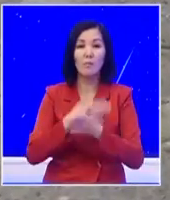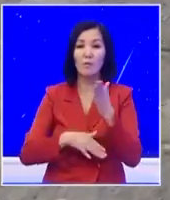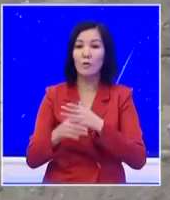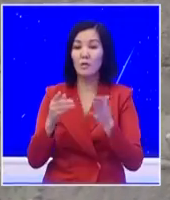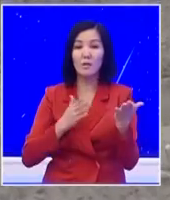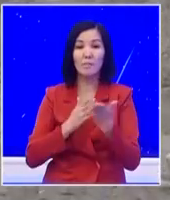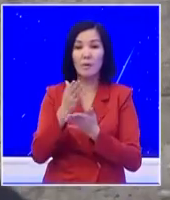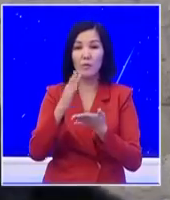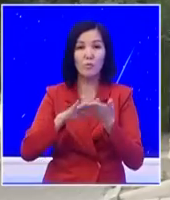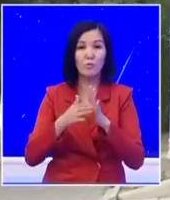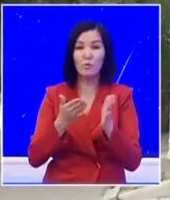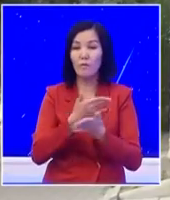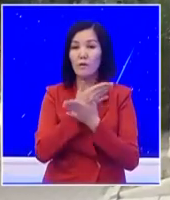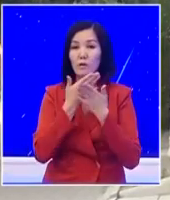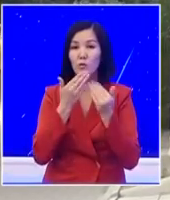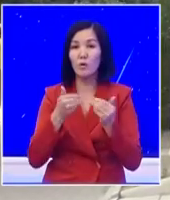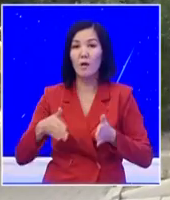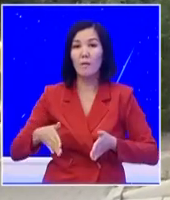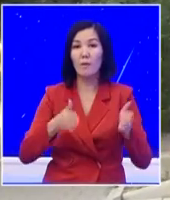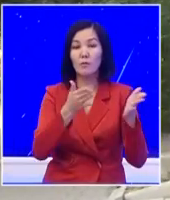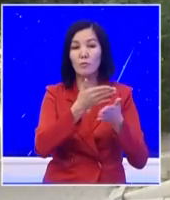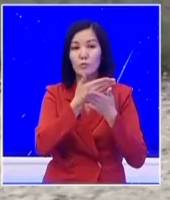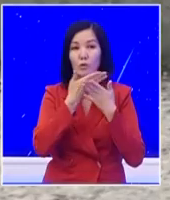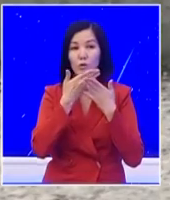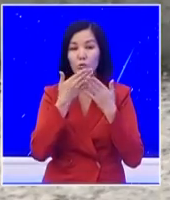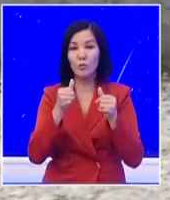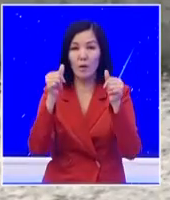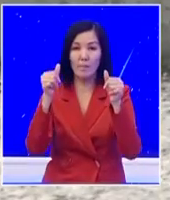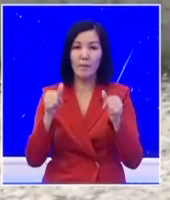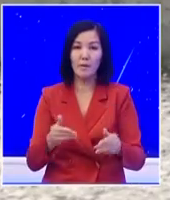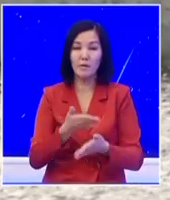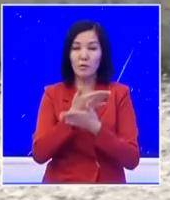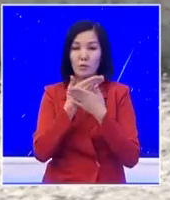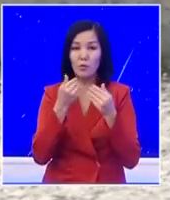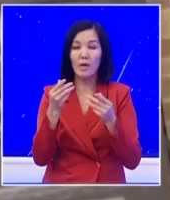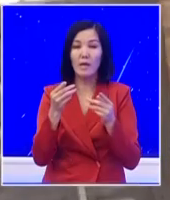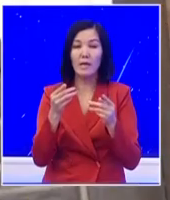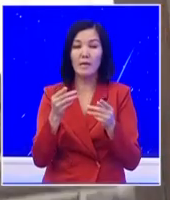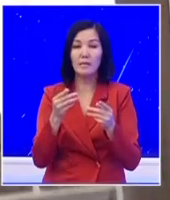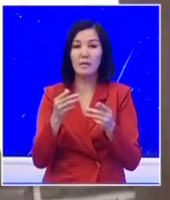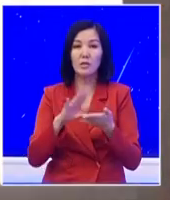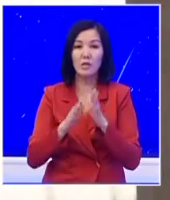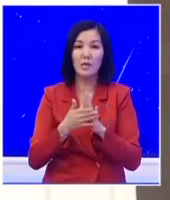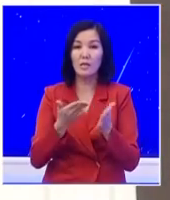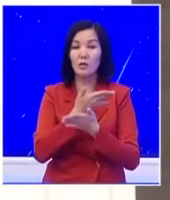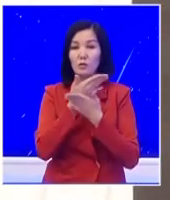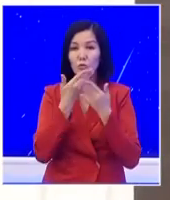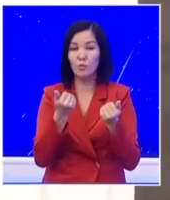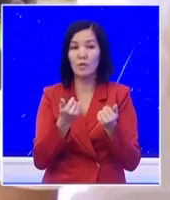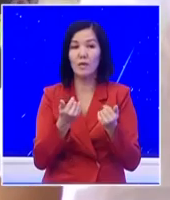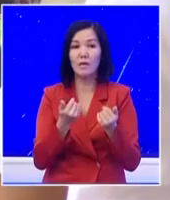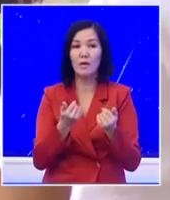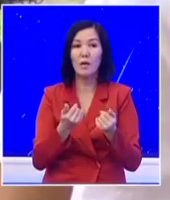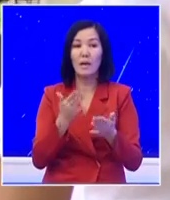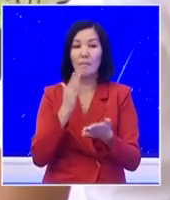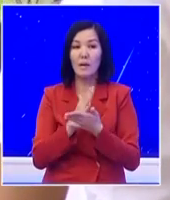Оған пандустардың жоқтығы, арнайы тақтайшалардың ілінбеуі сынды ерекше жандарға жағдай жасалмауы дәлел. Болған күннің